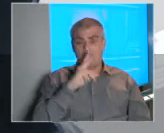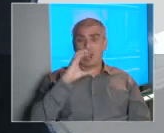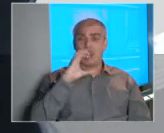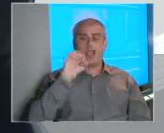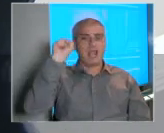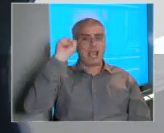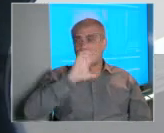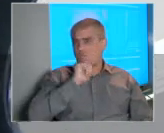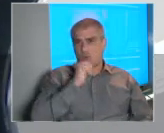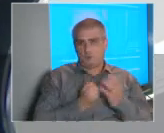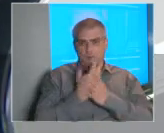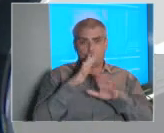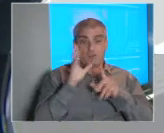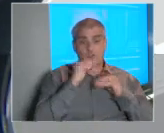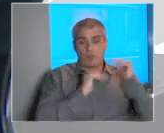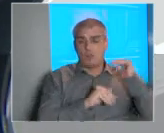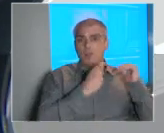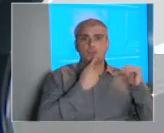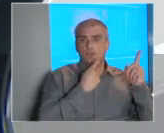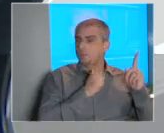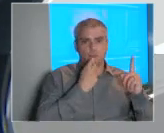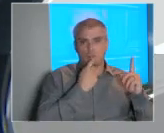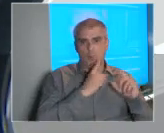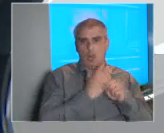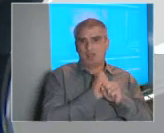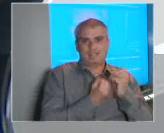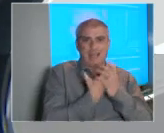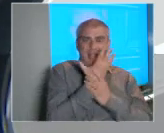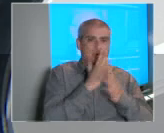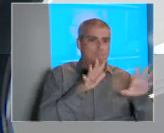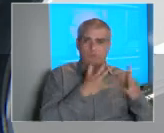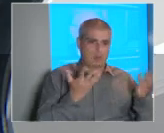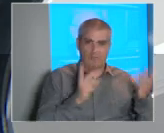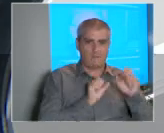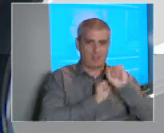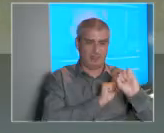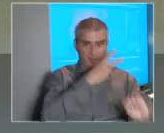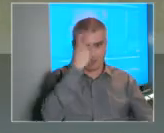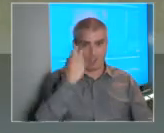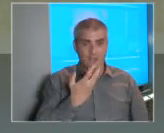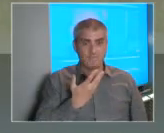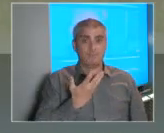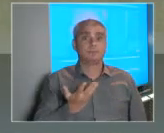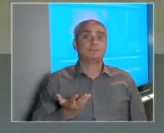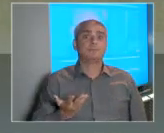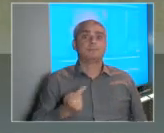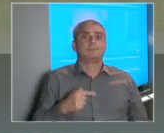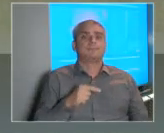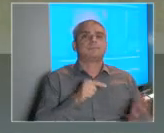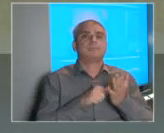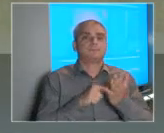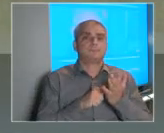אפילו להקים ממשלה, למרות שהוא בנחיתות מפרס. פרס לא בדיוק הצליח להקים ממשלה, גם לא בתמיכת הערבים.